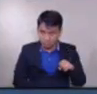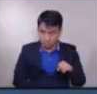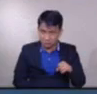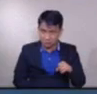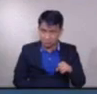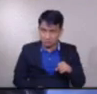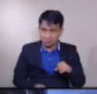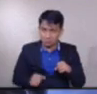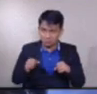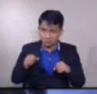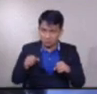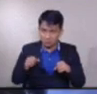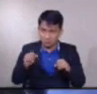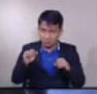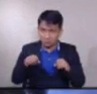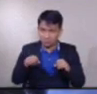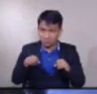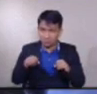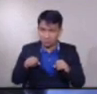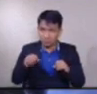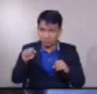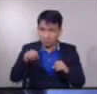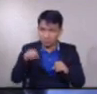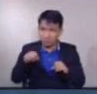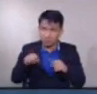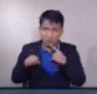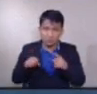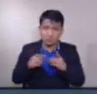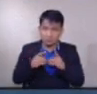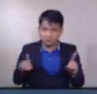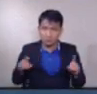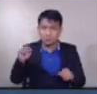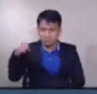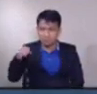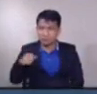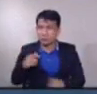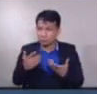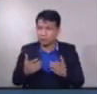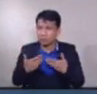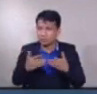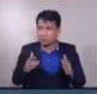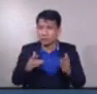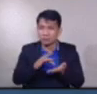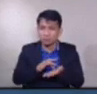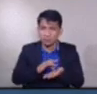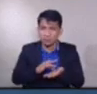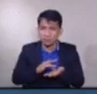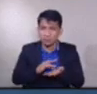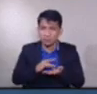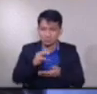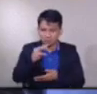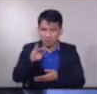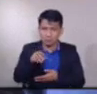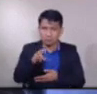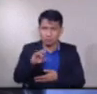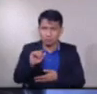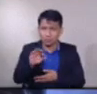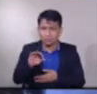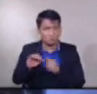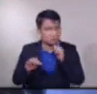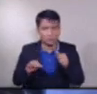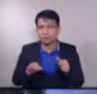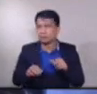divorce? Yes po. Payag ka ba sa nagawing legal ang medical marijuana? Hindi